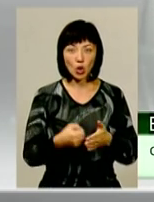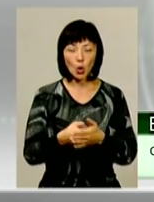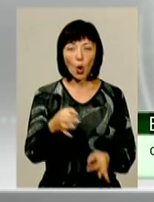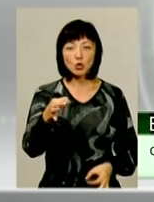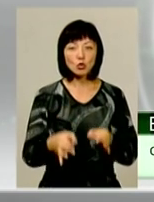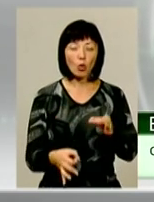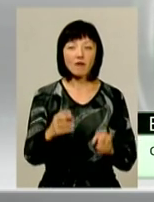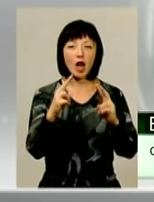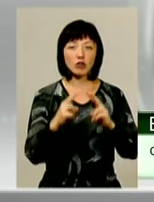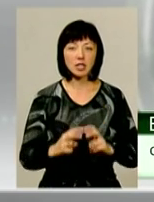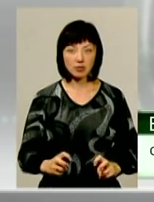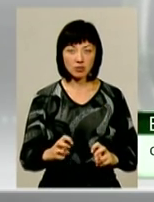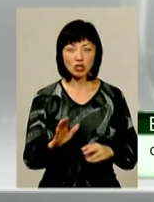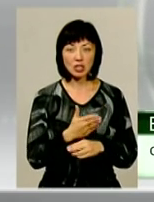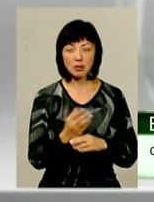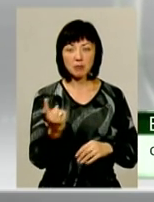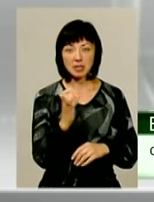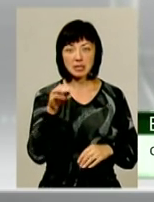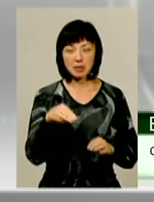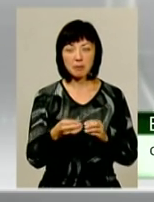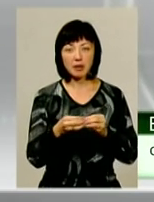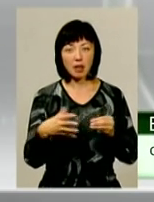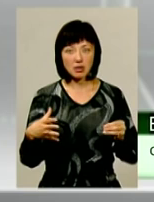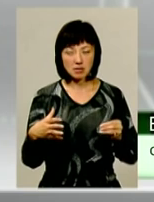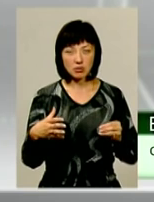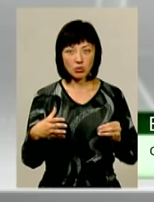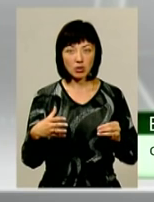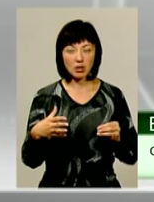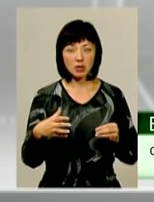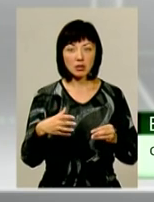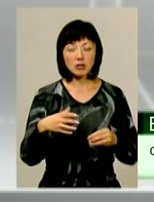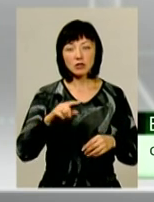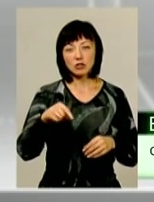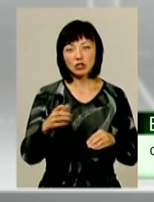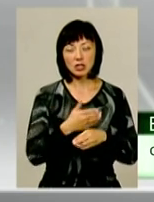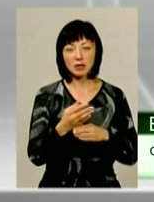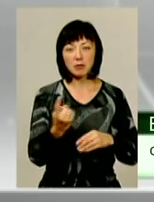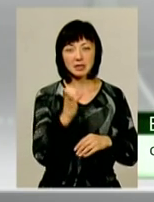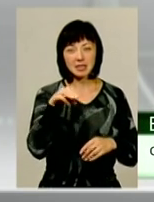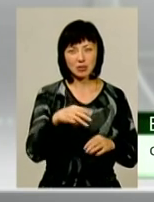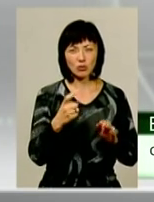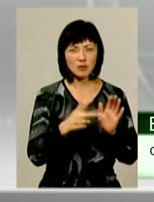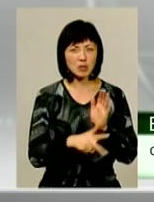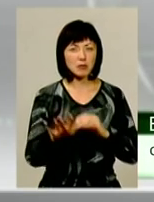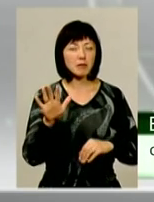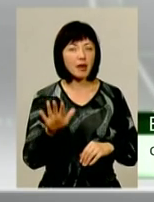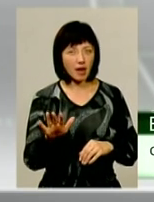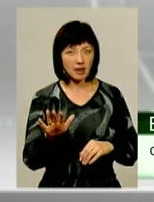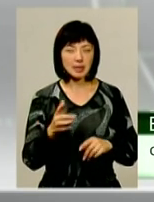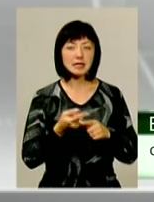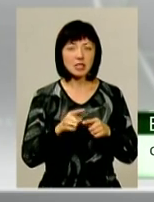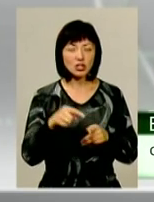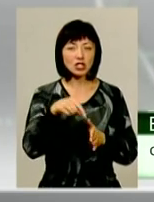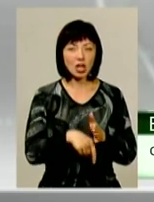досудових розслідувань. Частина 1 статті 15, частина 1 статті 185,